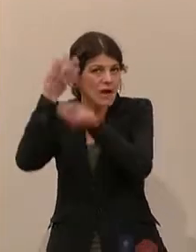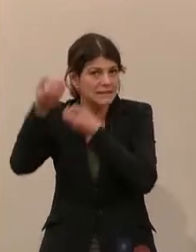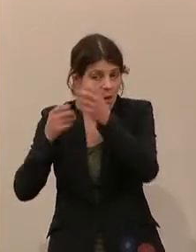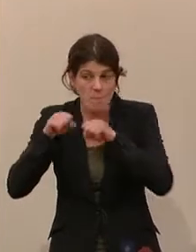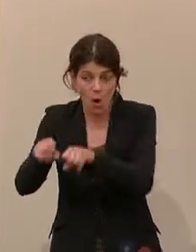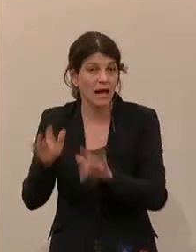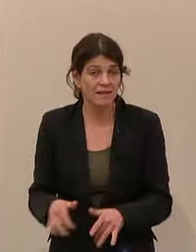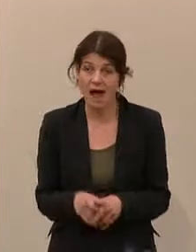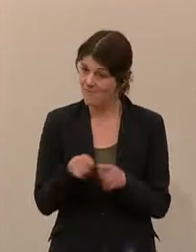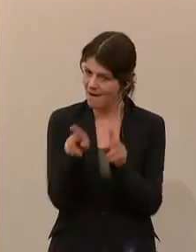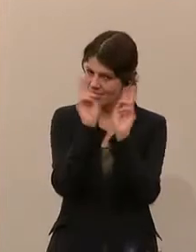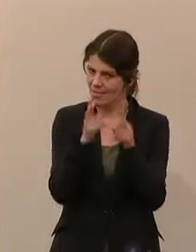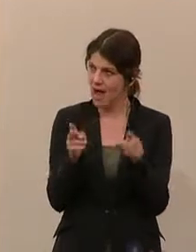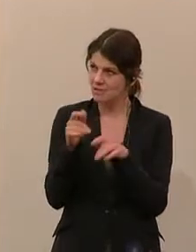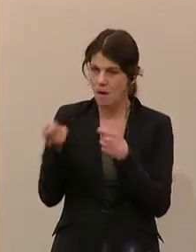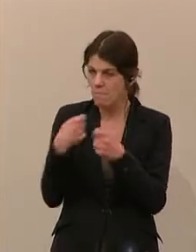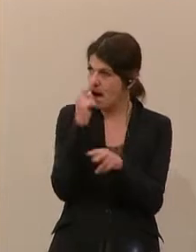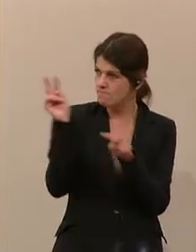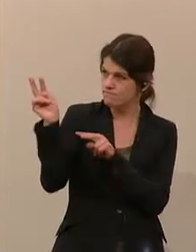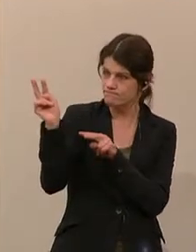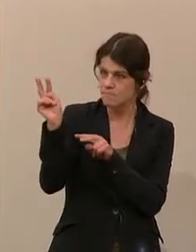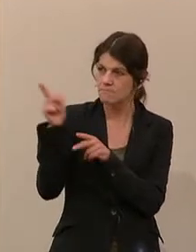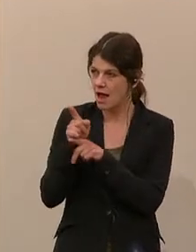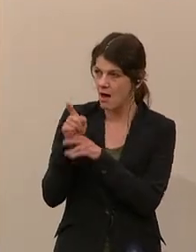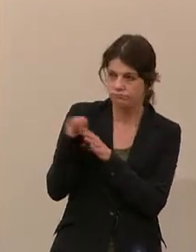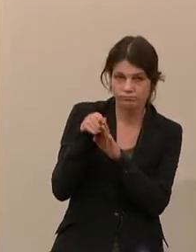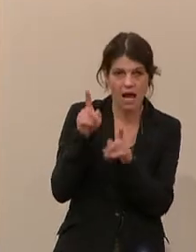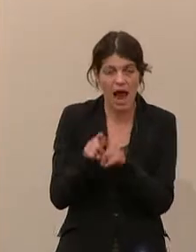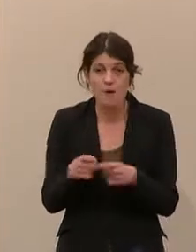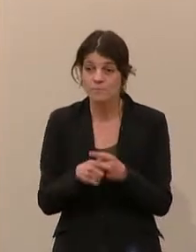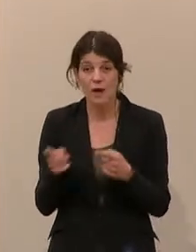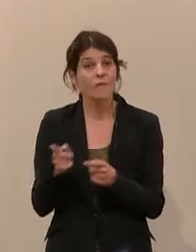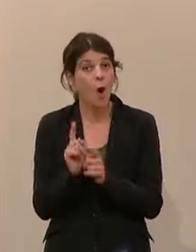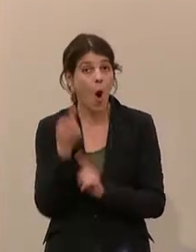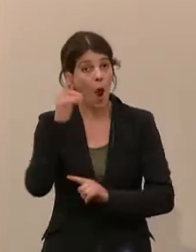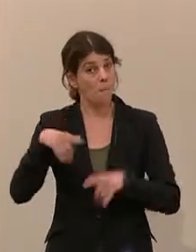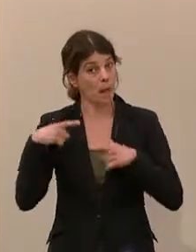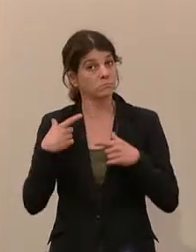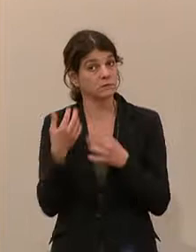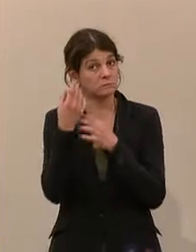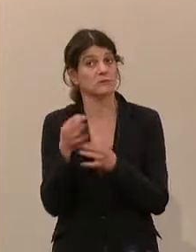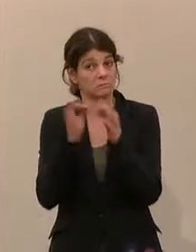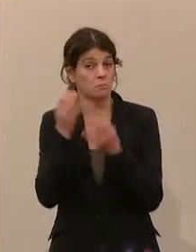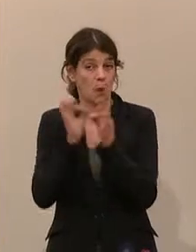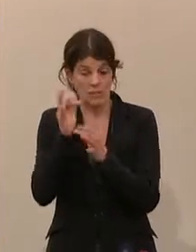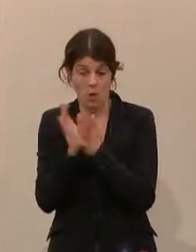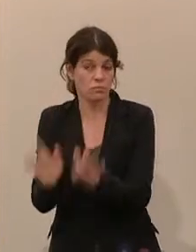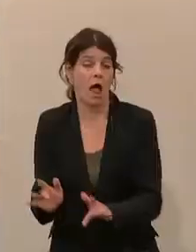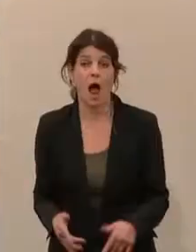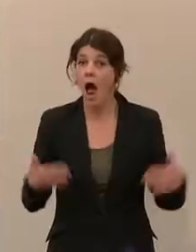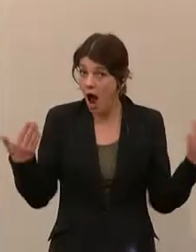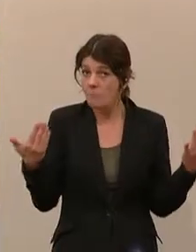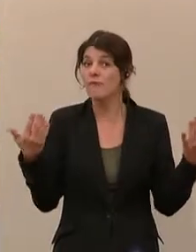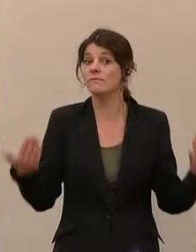sich an internationalen Märkten orientieren und eine sehr, sehr hohe Überlebensrate auch zeigen. Fakt ist aber auch,